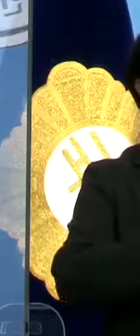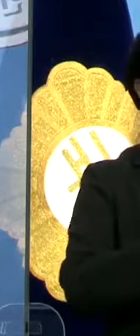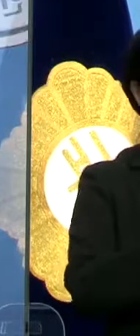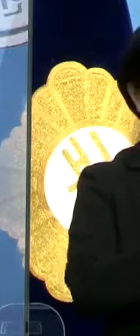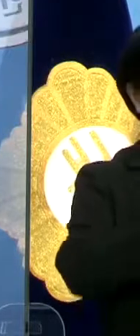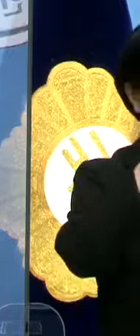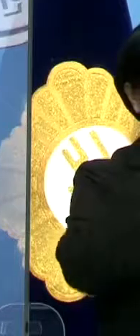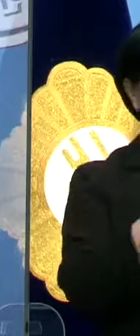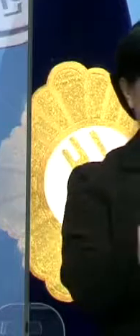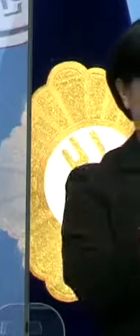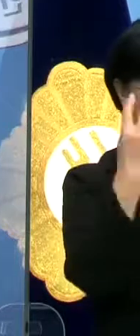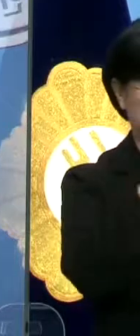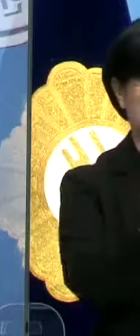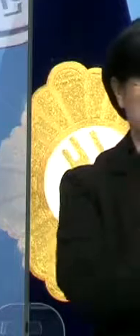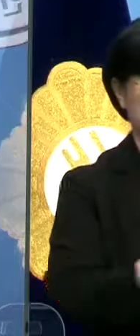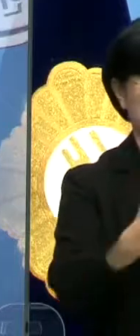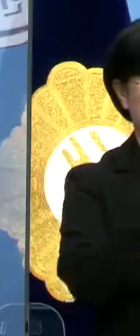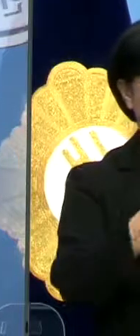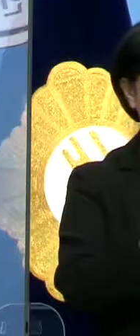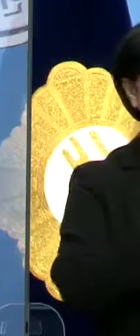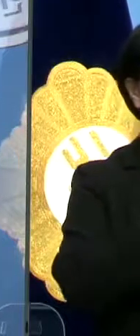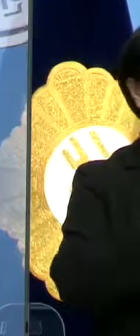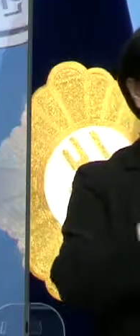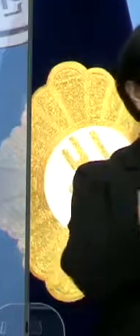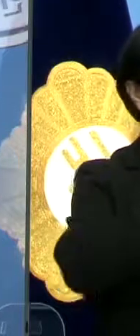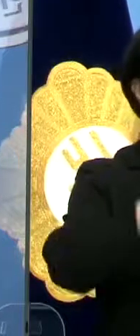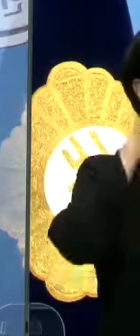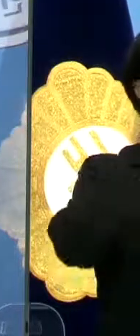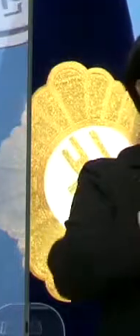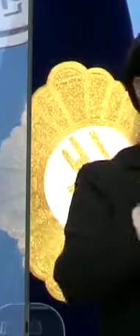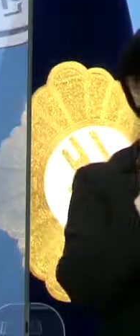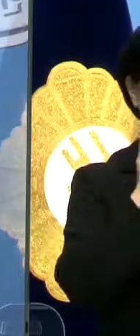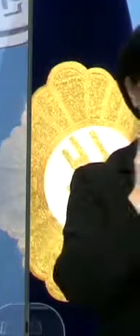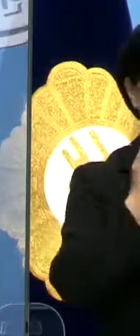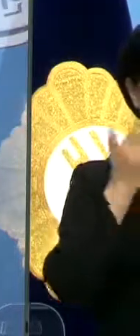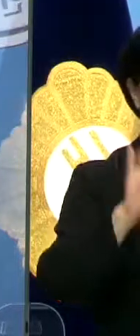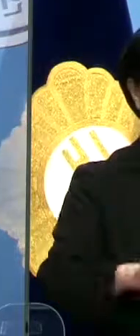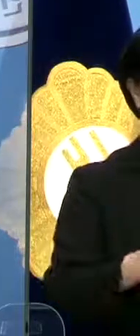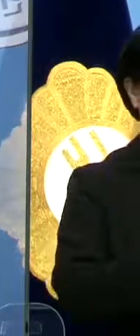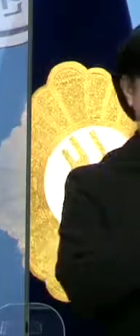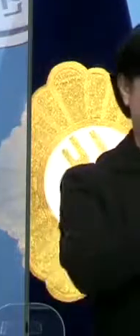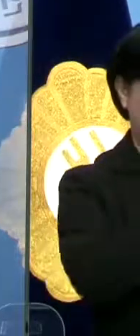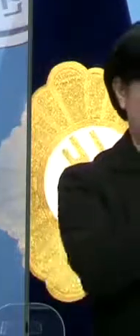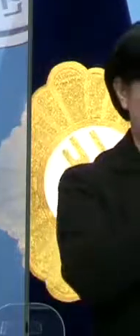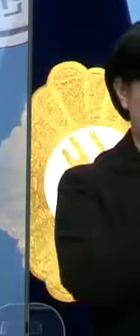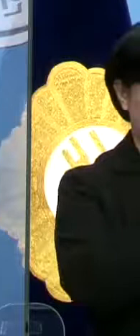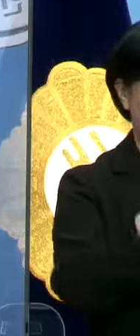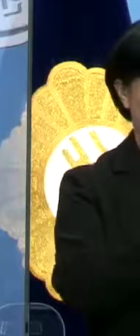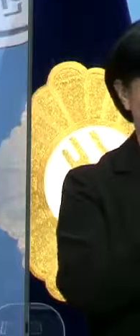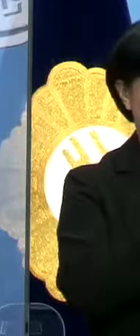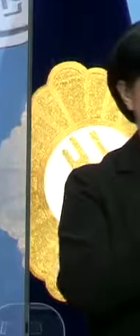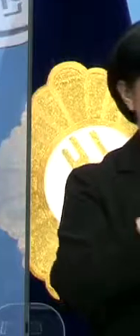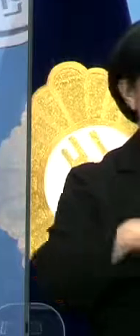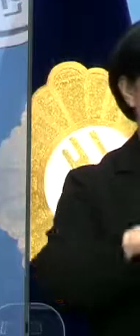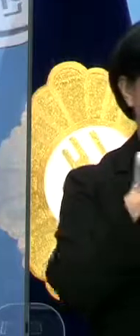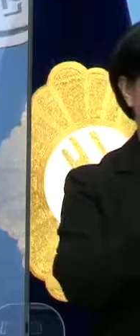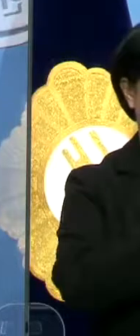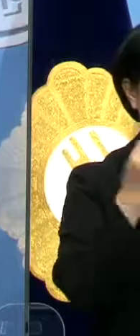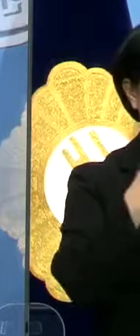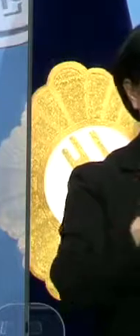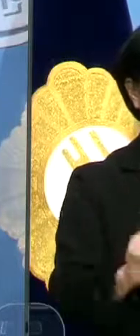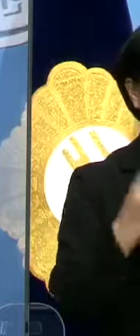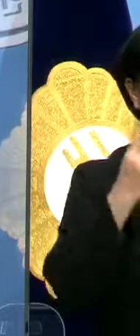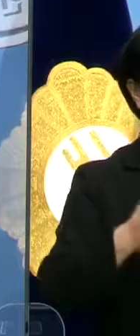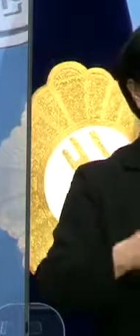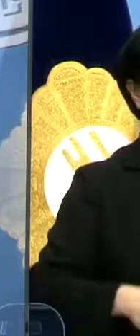선거관리위원회 석연찮은 결정 으로 보궐선거가 치러진 지 않게 되었지만 비책 c 우 건 총원 시계 필요성을 다시금 확인하는 계기가 돼야